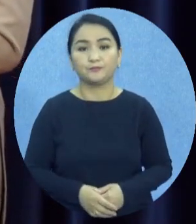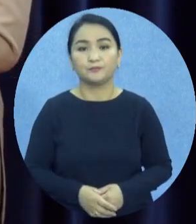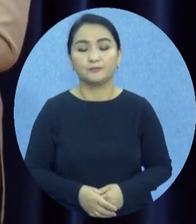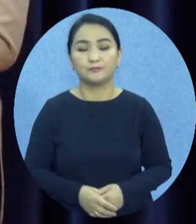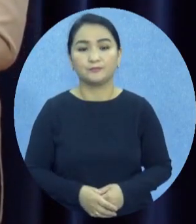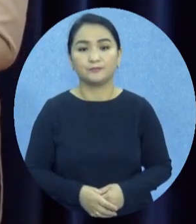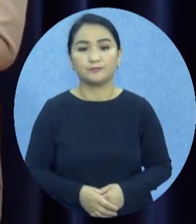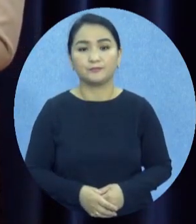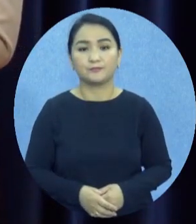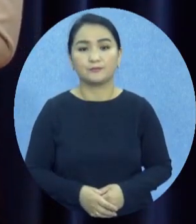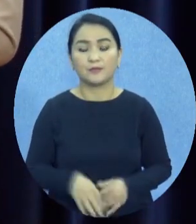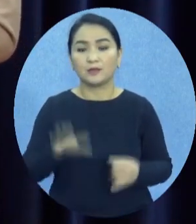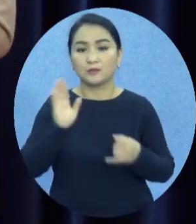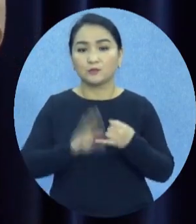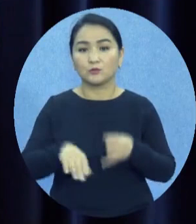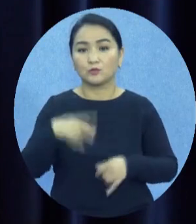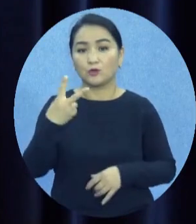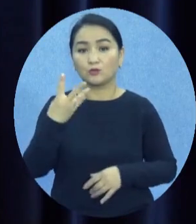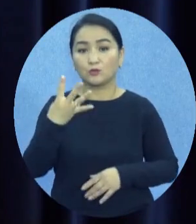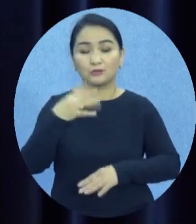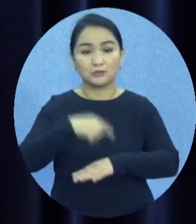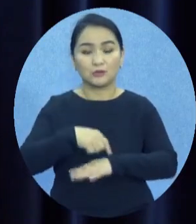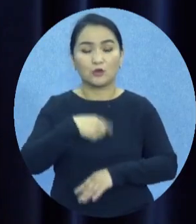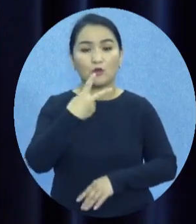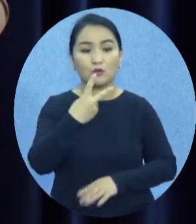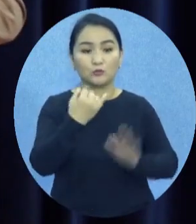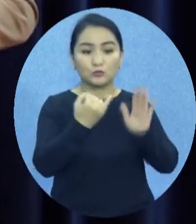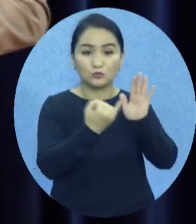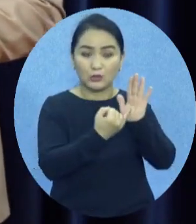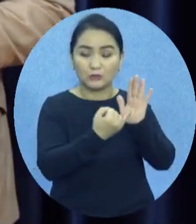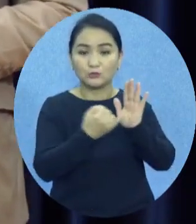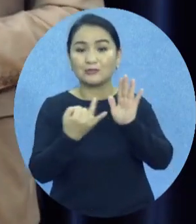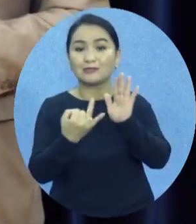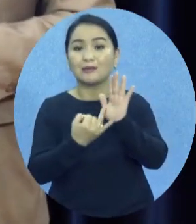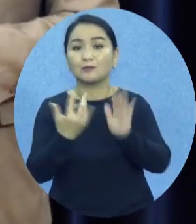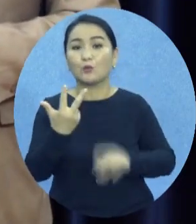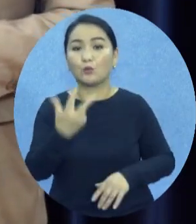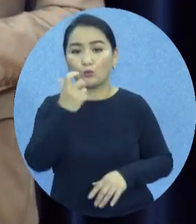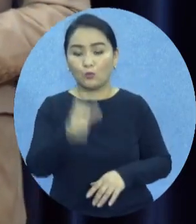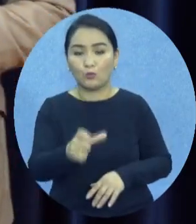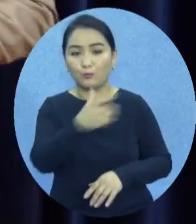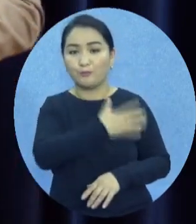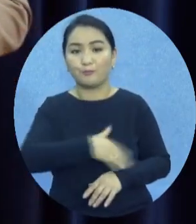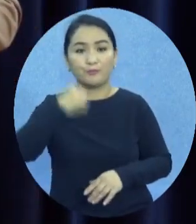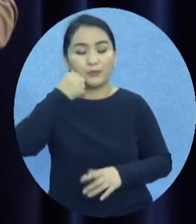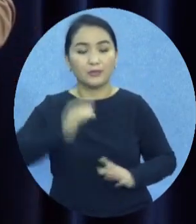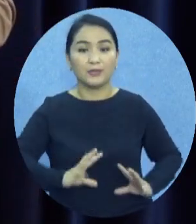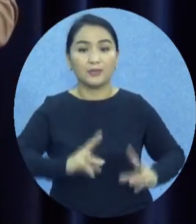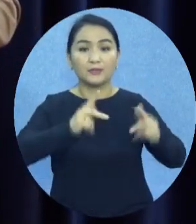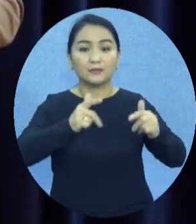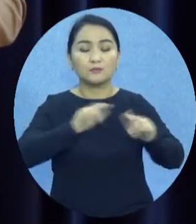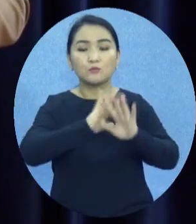Сүүлийн 24 цагт 2673 хүн эдгэрсэн байна. Ингэснээр нийт эдгэрсэн тохиолдлын тоо